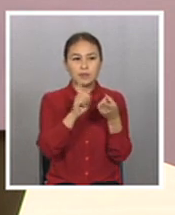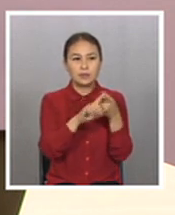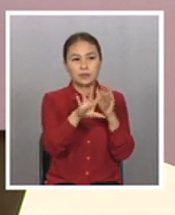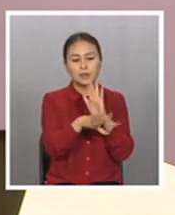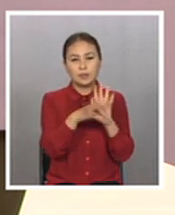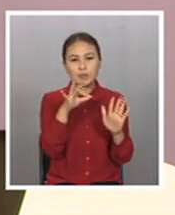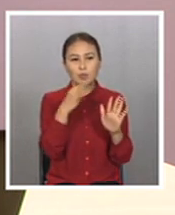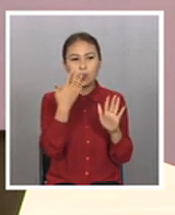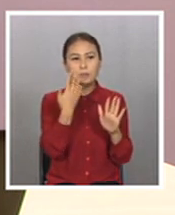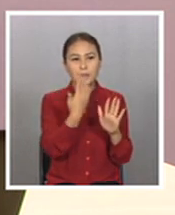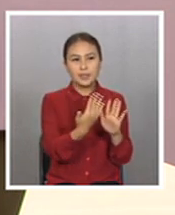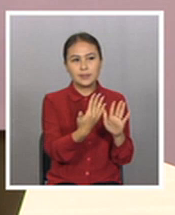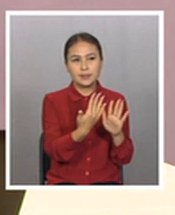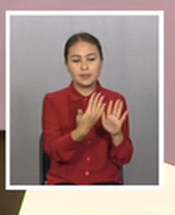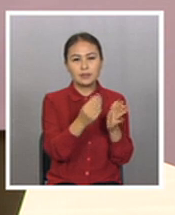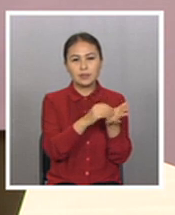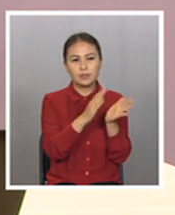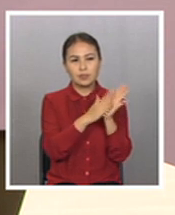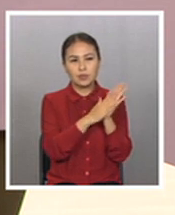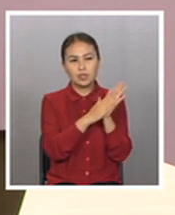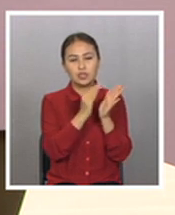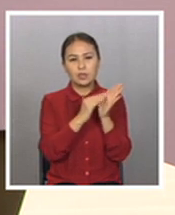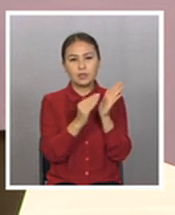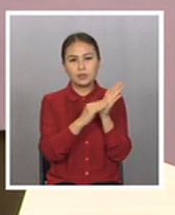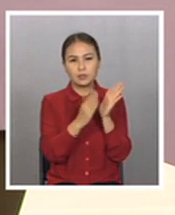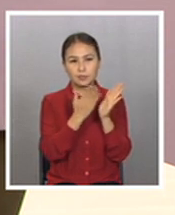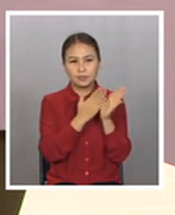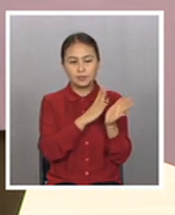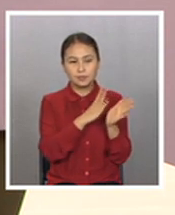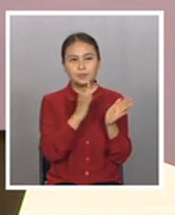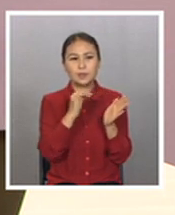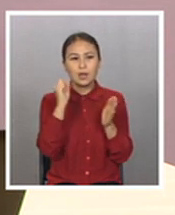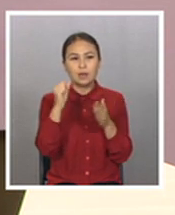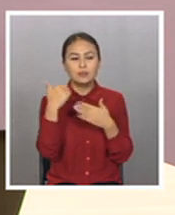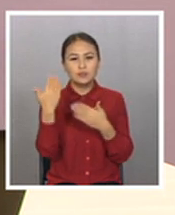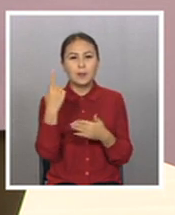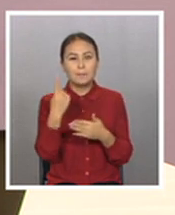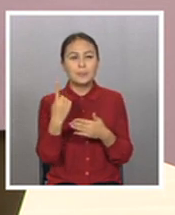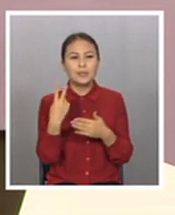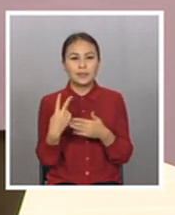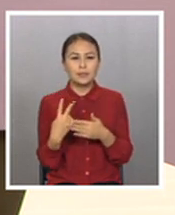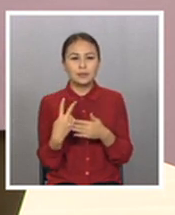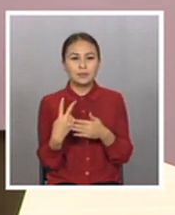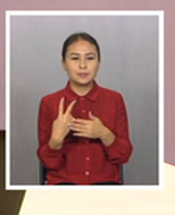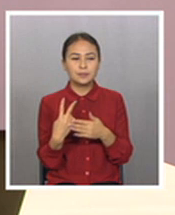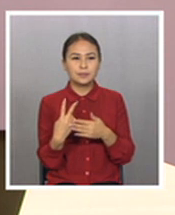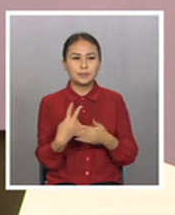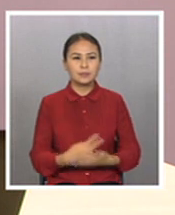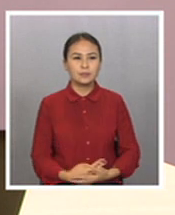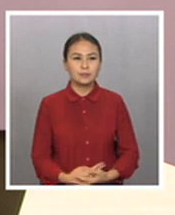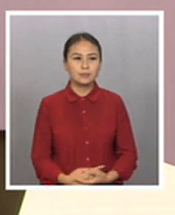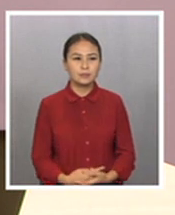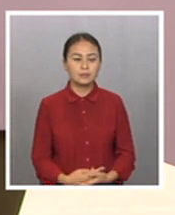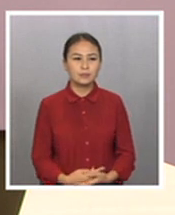анықтаймыз. Ол 5 цифры жаздық. А жиынына тиісті элементтер 1 мен 2